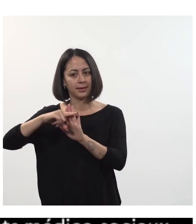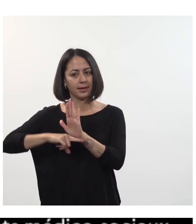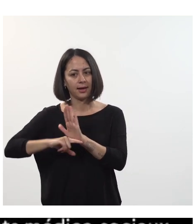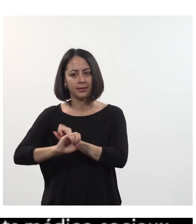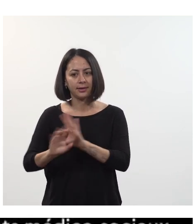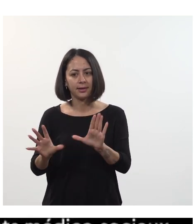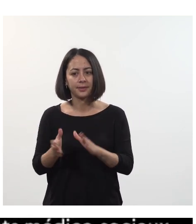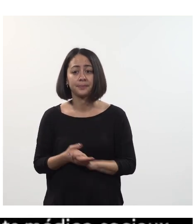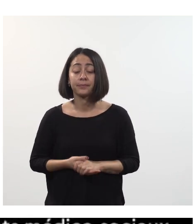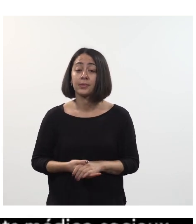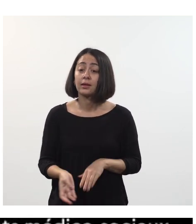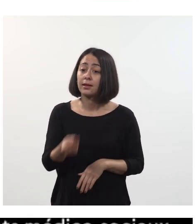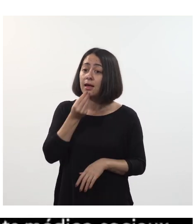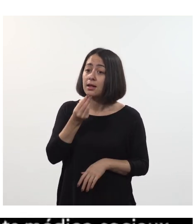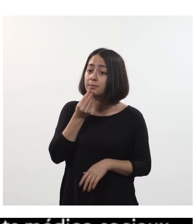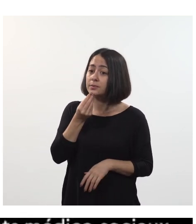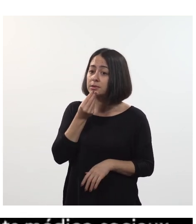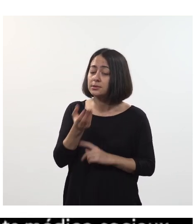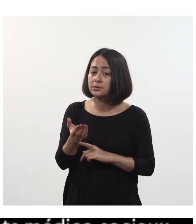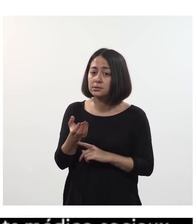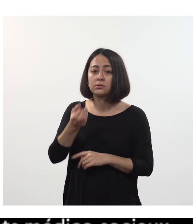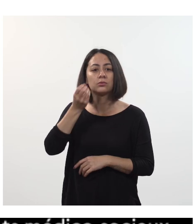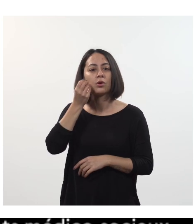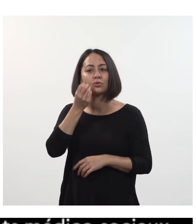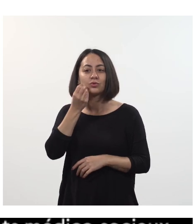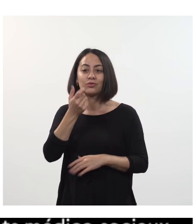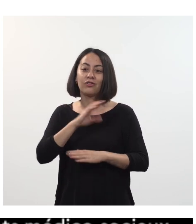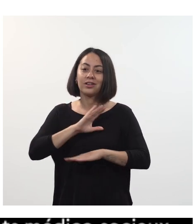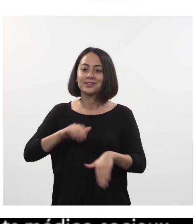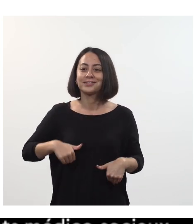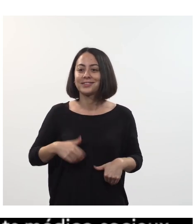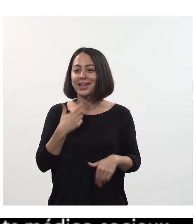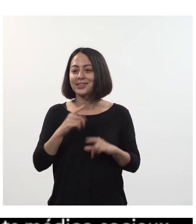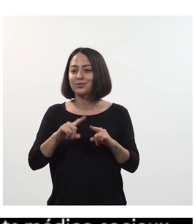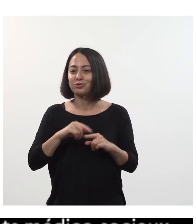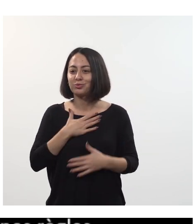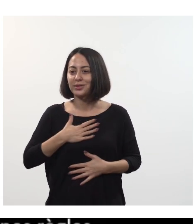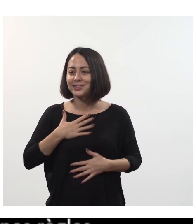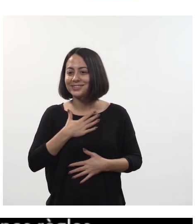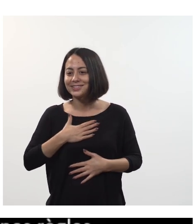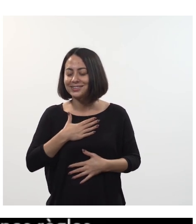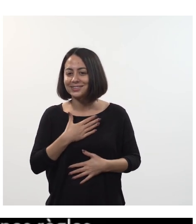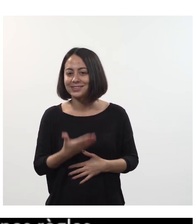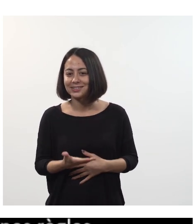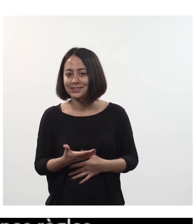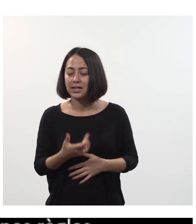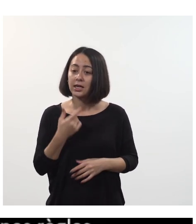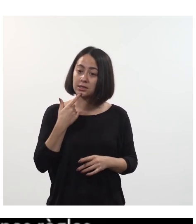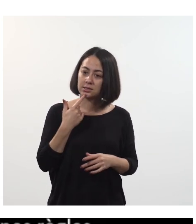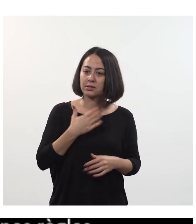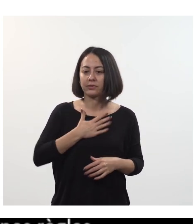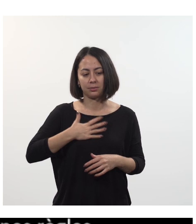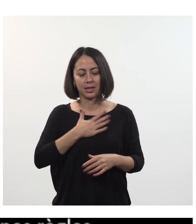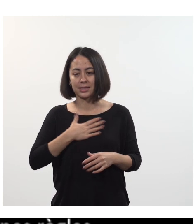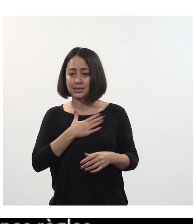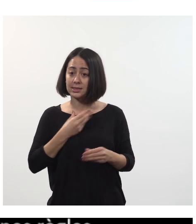Et l'alimentation, bah, c'est souvent l'un des derniers plaisirs. Et il faut que ce plaisir ne soit pas risqué aussi pour le patient, hein. Par exemple,